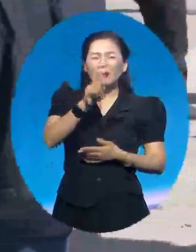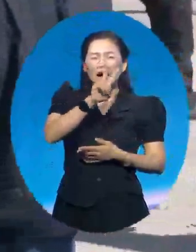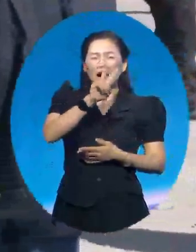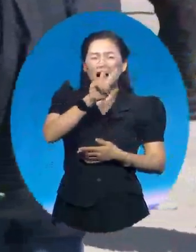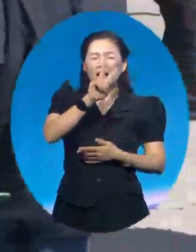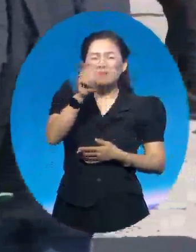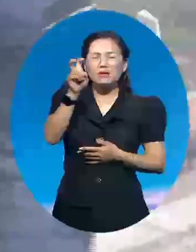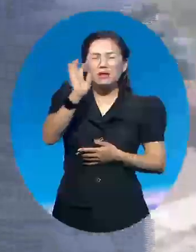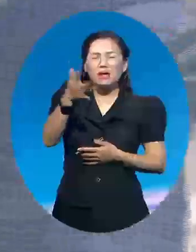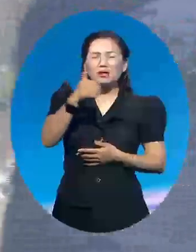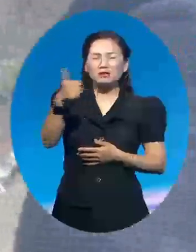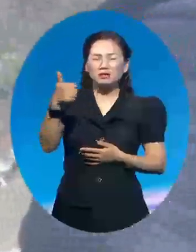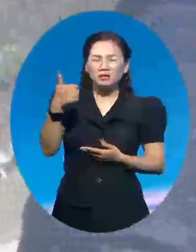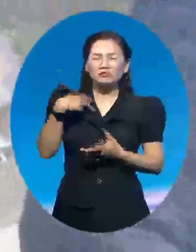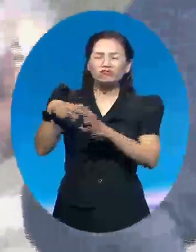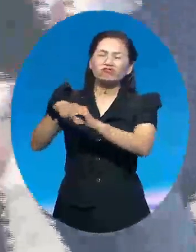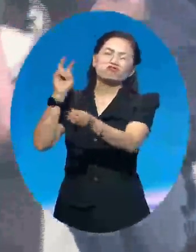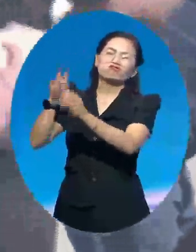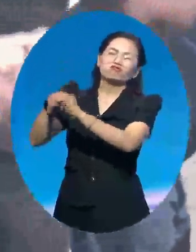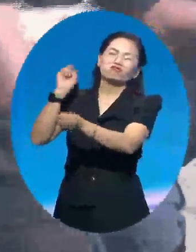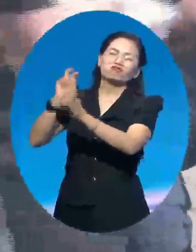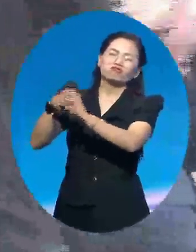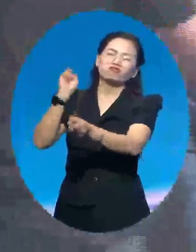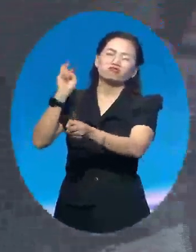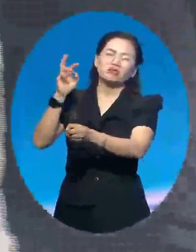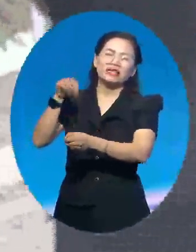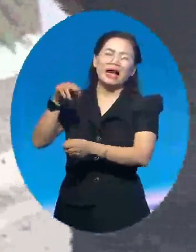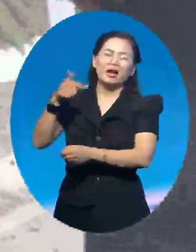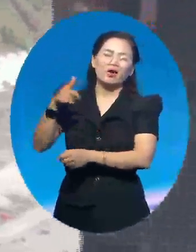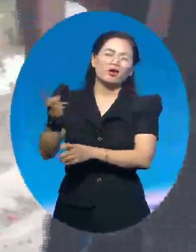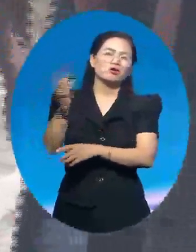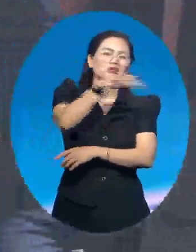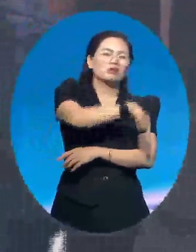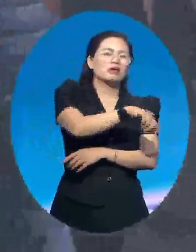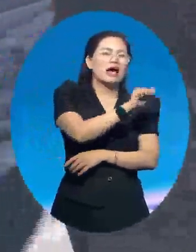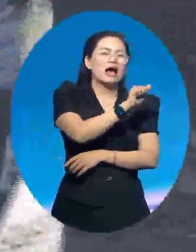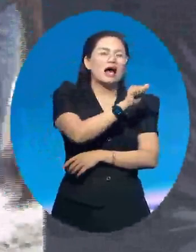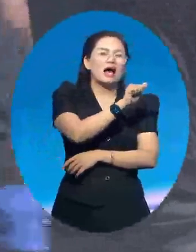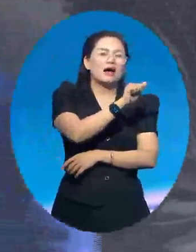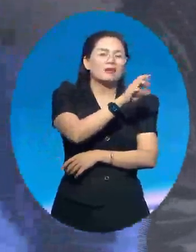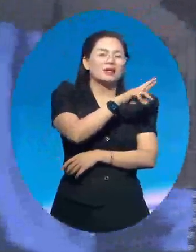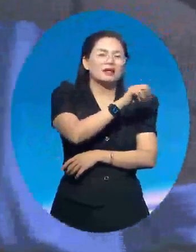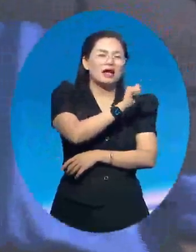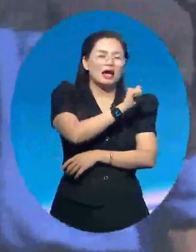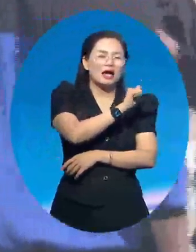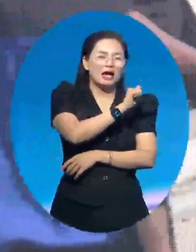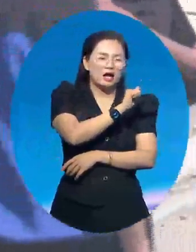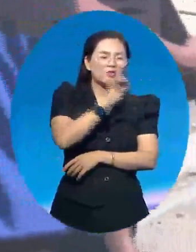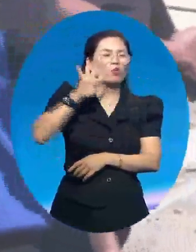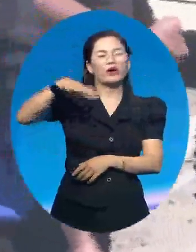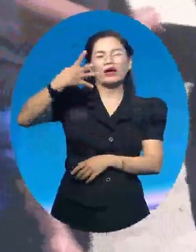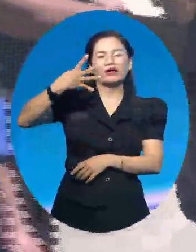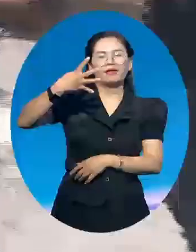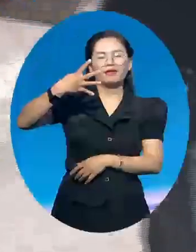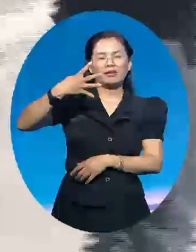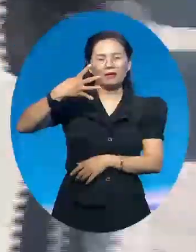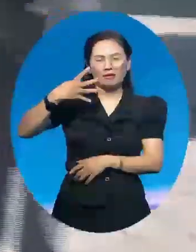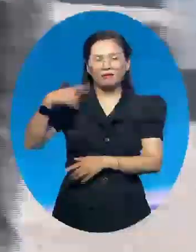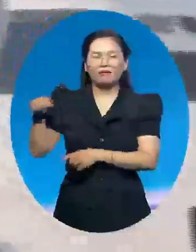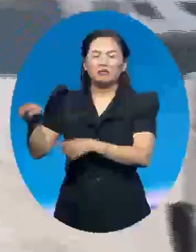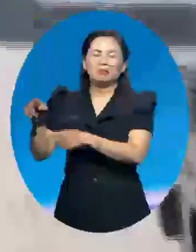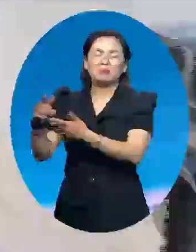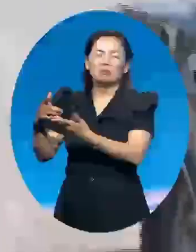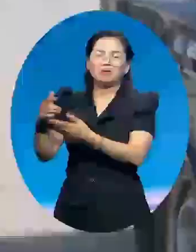người gốc Armenia đã rời khỏi Nagorno-Karabakh để đến Armenia, chưa đầy 4 ngày sau khi Azerbaijan giành quyền kiểm soát vùng